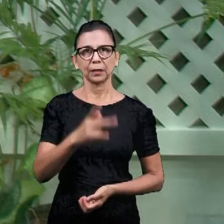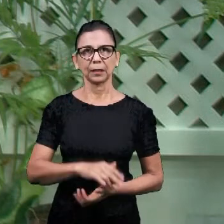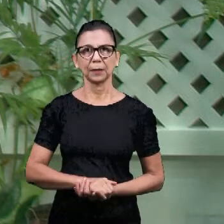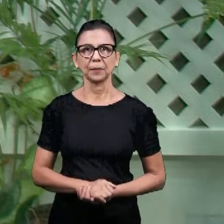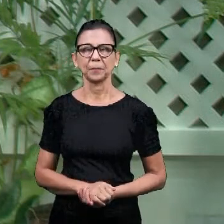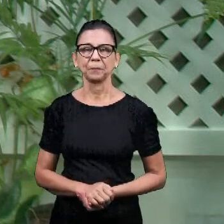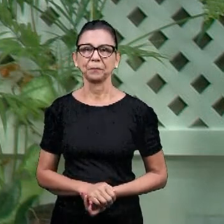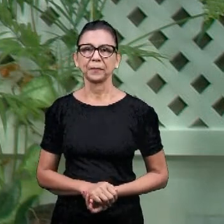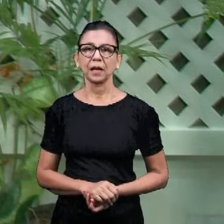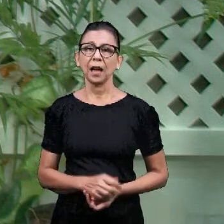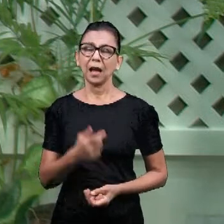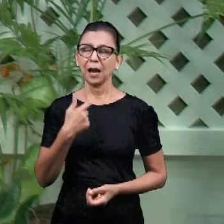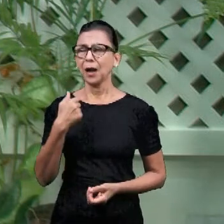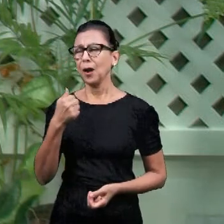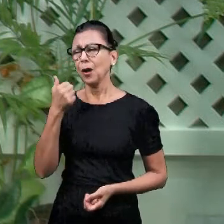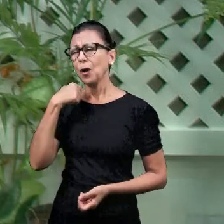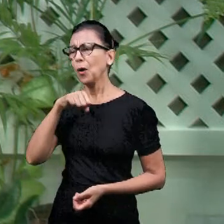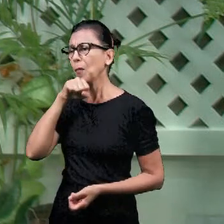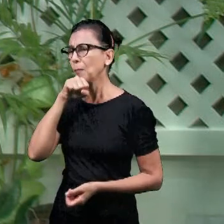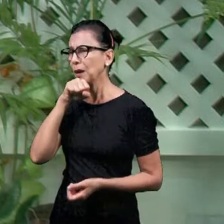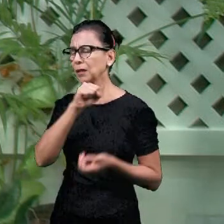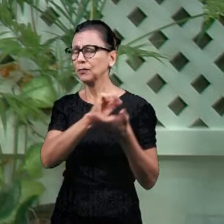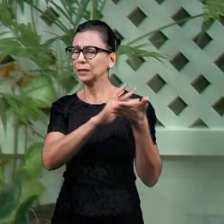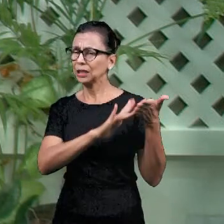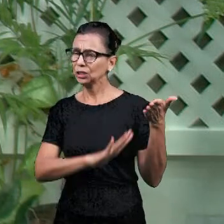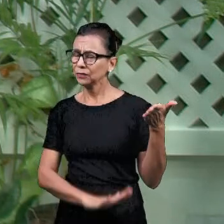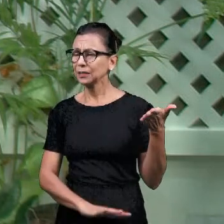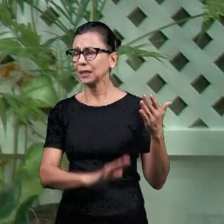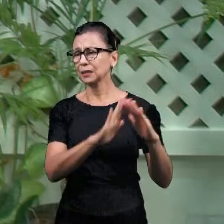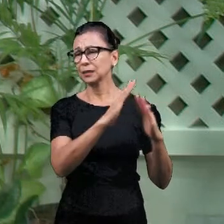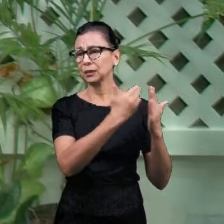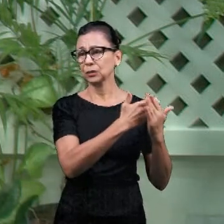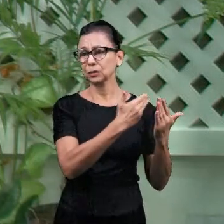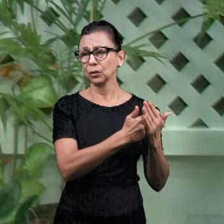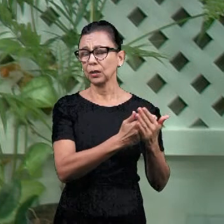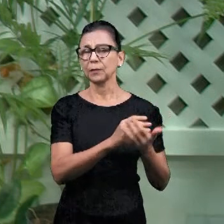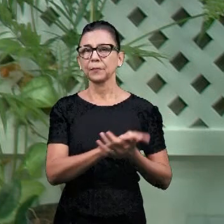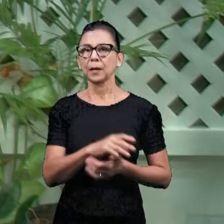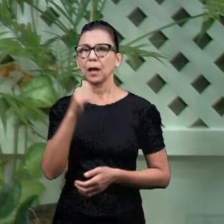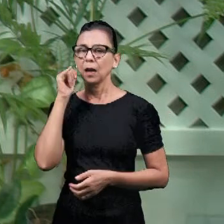l'école. La mère a dit, non, pourquoi tu ne fais pas d'abord les